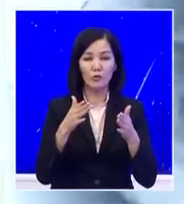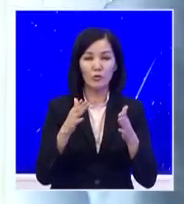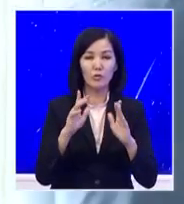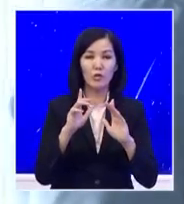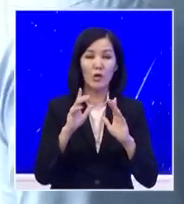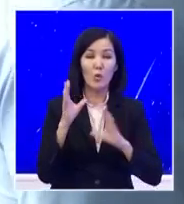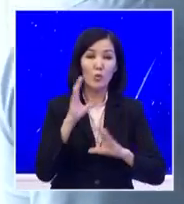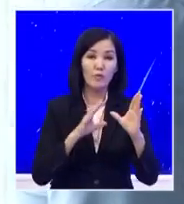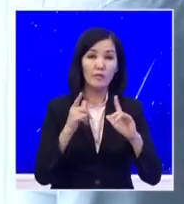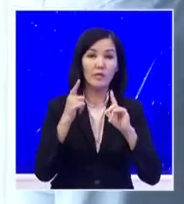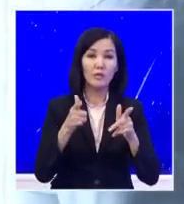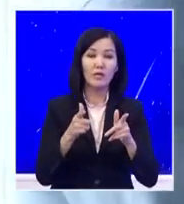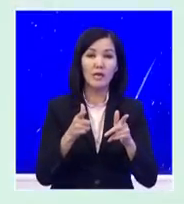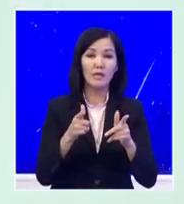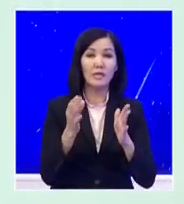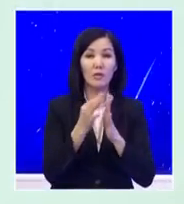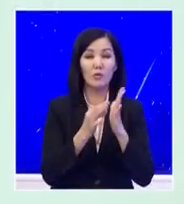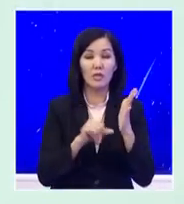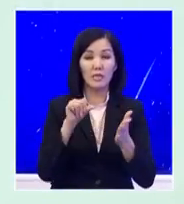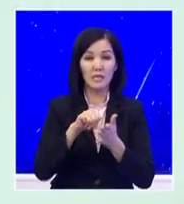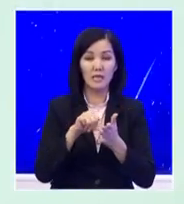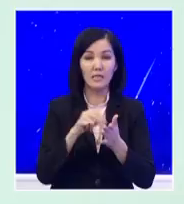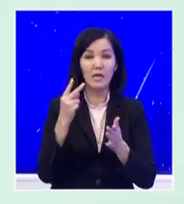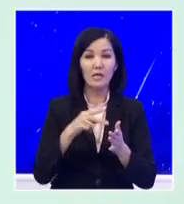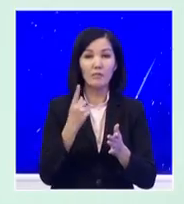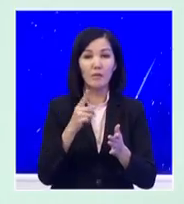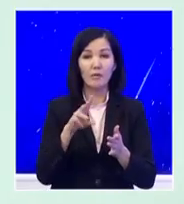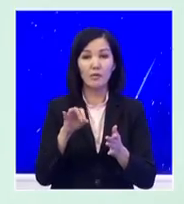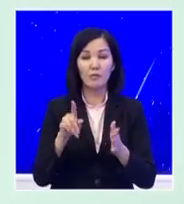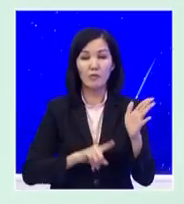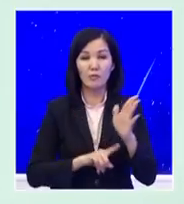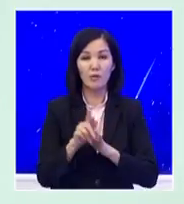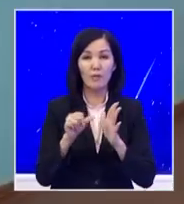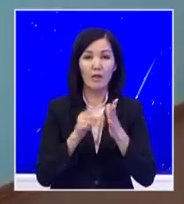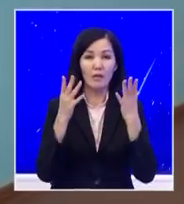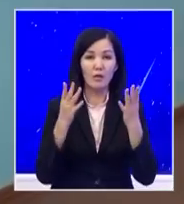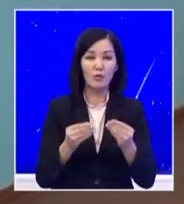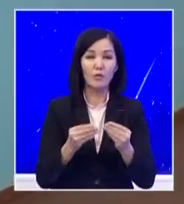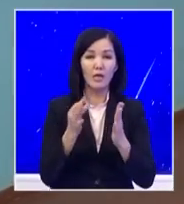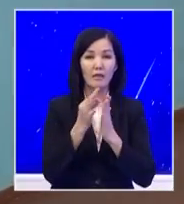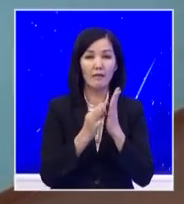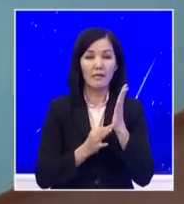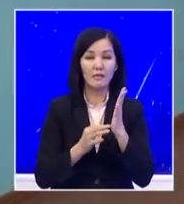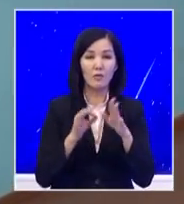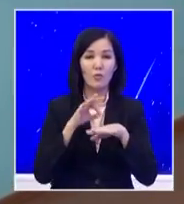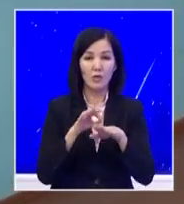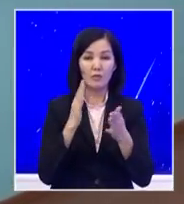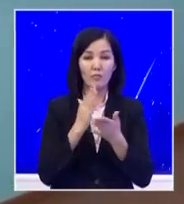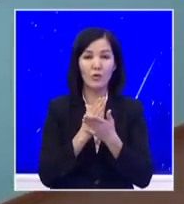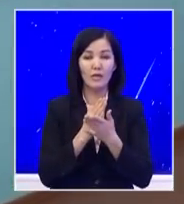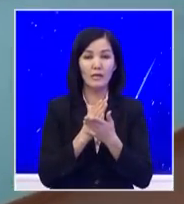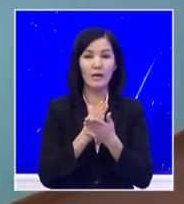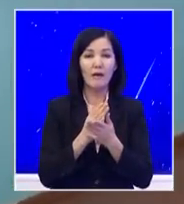түлектер осы шаңырақта бақтарын сынайды. 21 маусымнан бастап 6 күн бойы білім бәйгесіне түседі. Мұнда